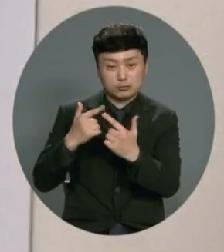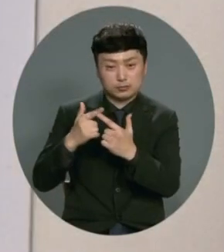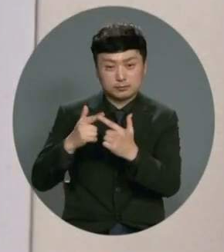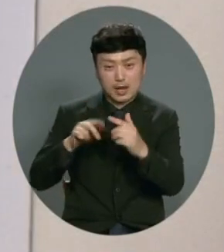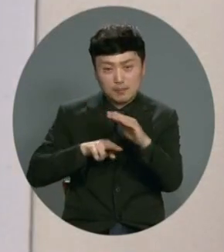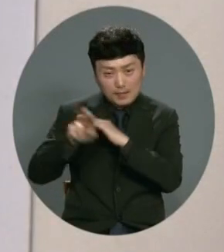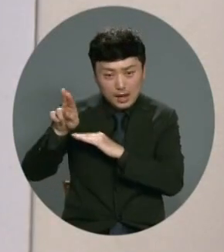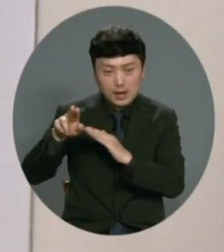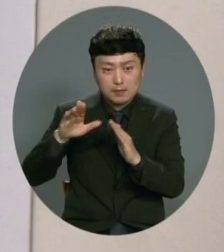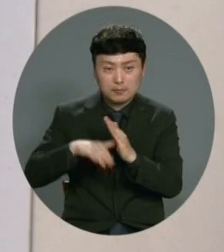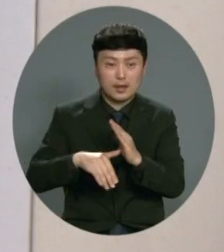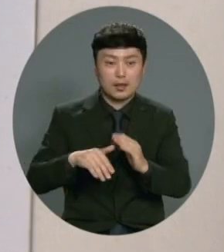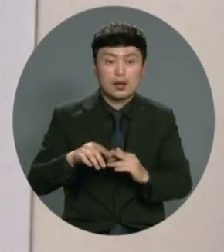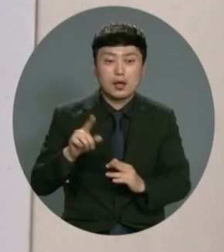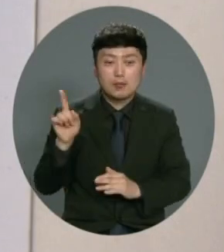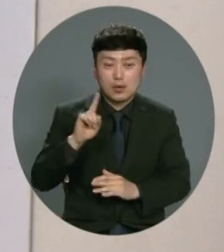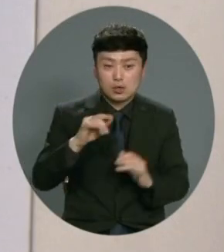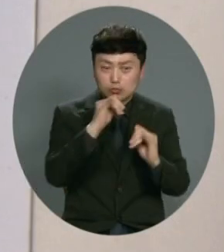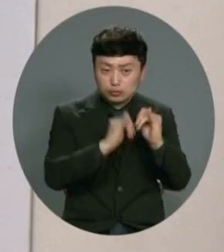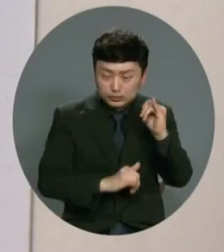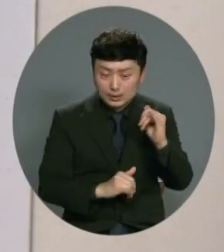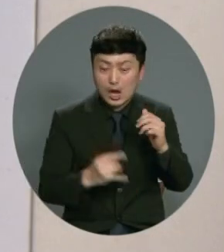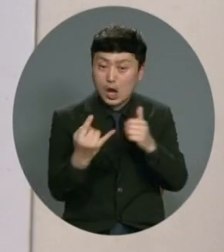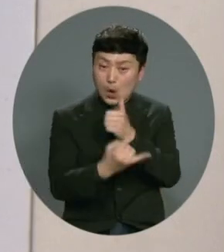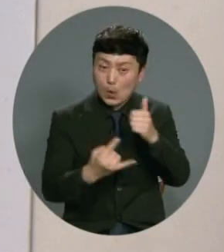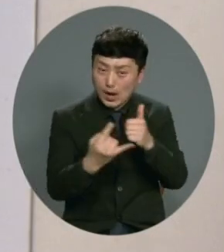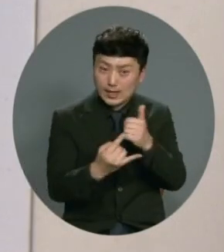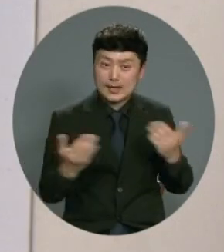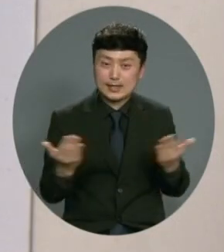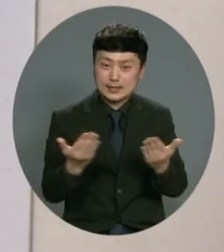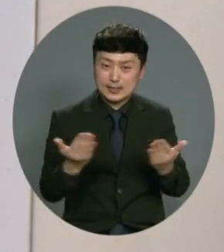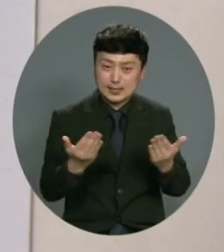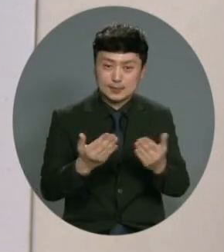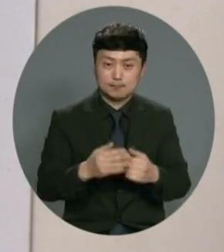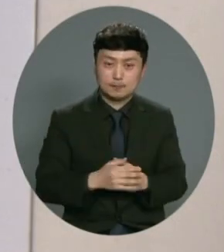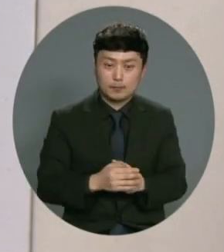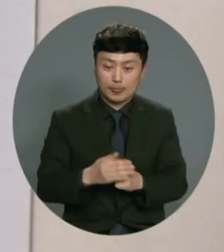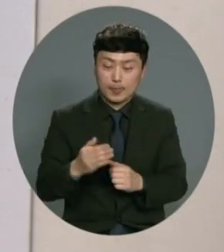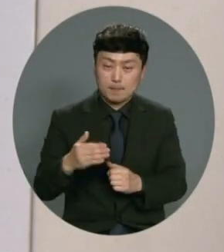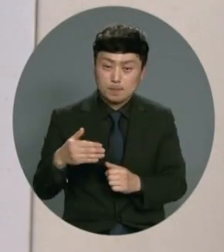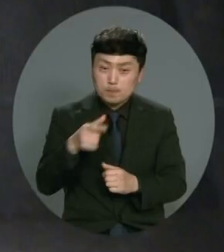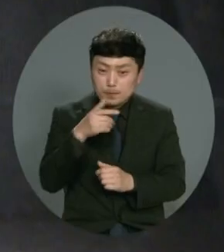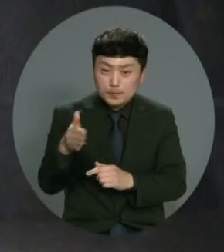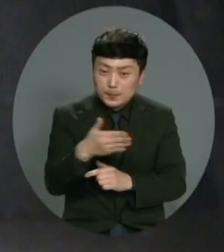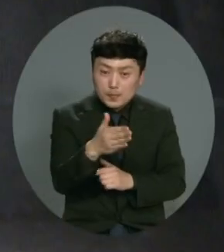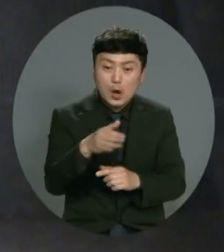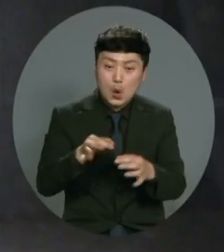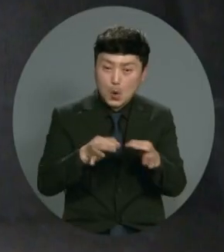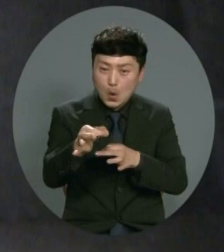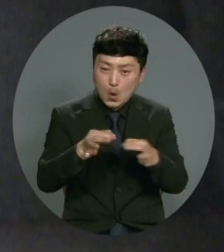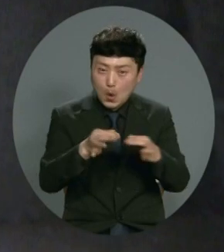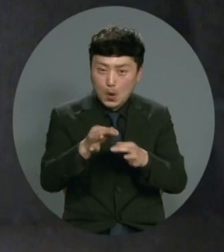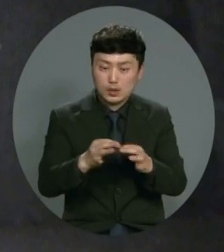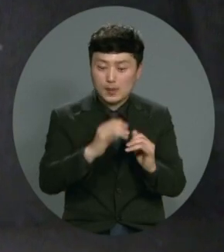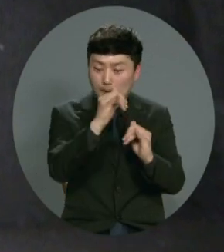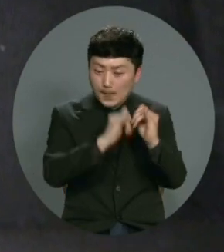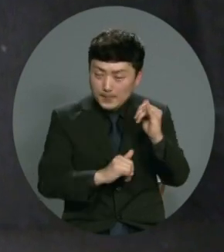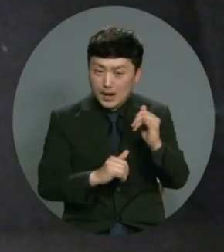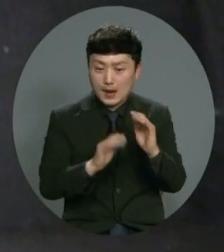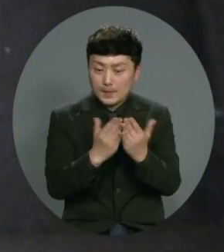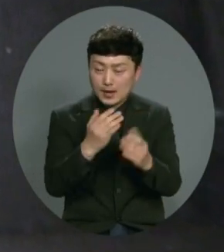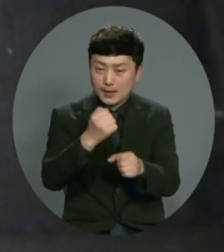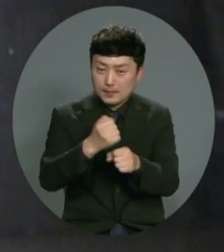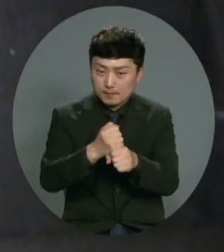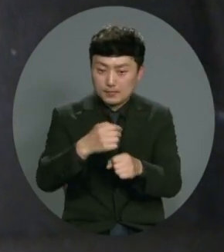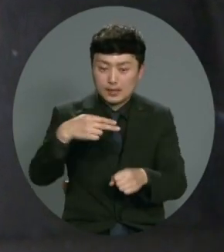1951년 국사편찬위원회 근무 당시 자갈치시장 인근 청사 앞에서 훗날 국사편찬위원장이